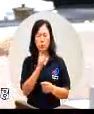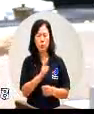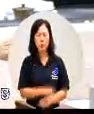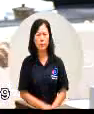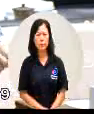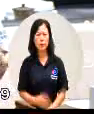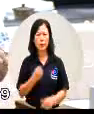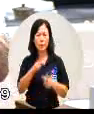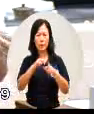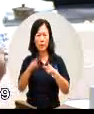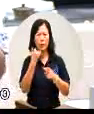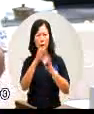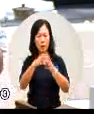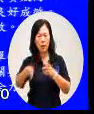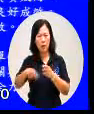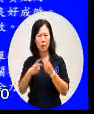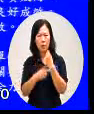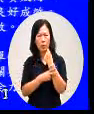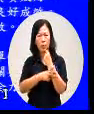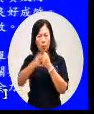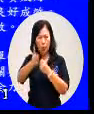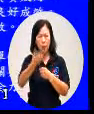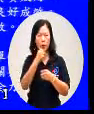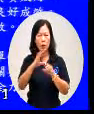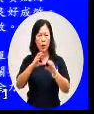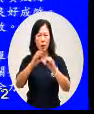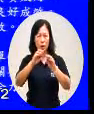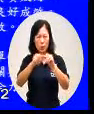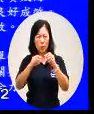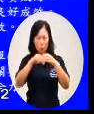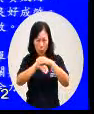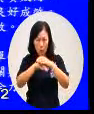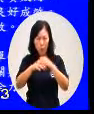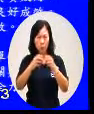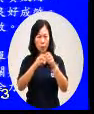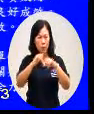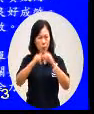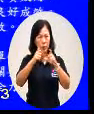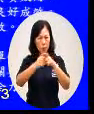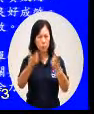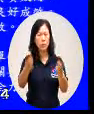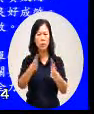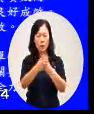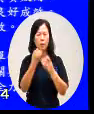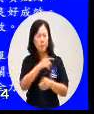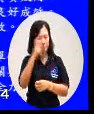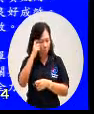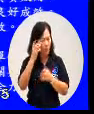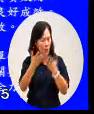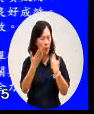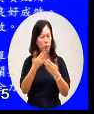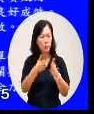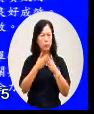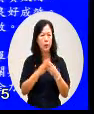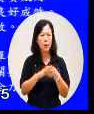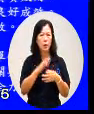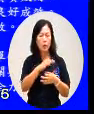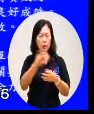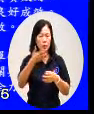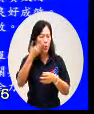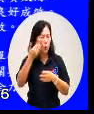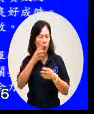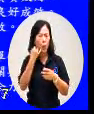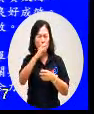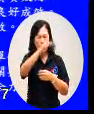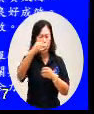大清风里叫土库社区一样的，你那好啊，考虑一下。因为清风里的人口吼、